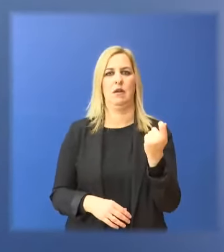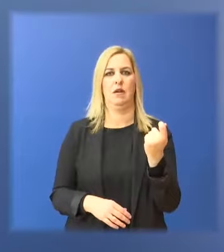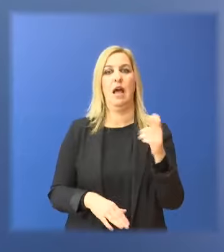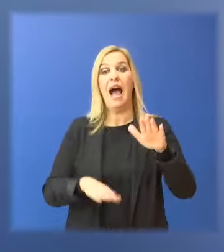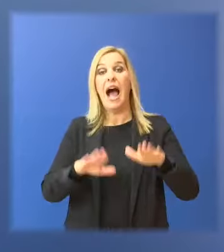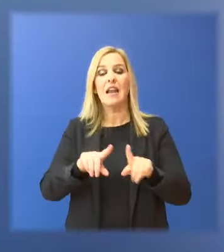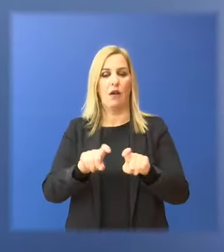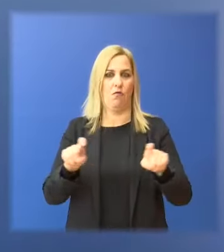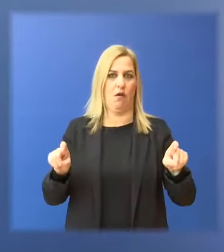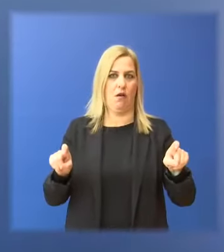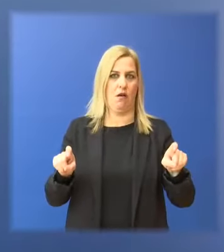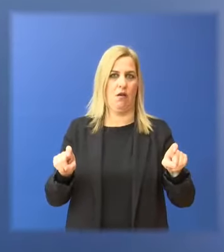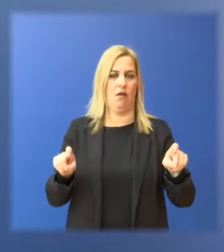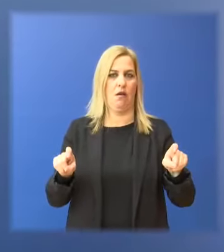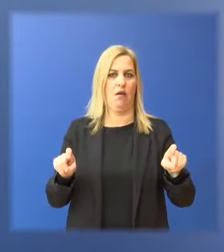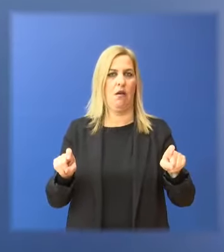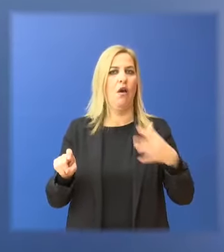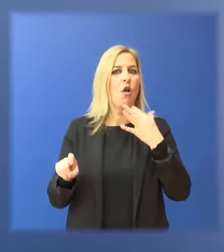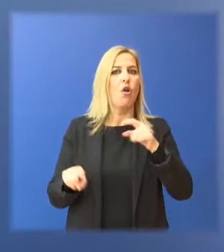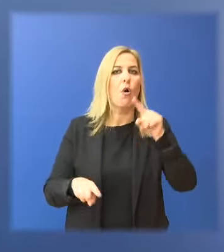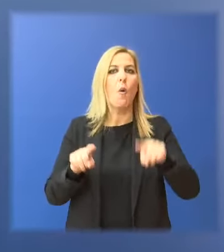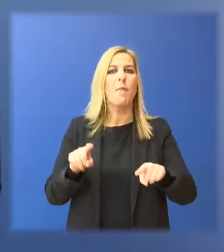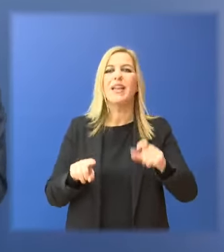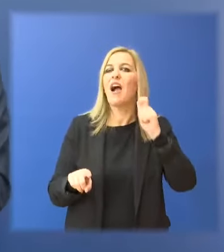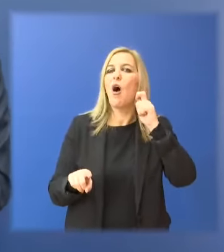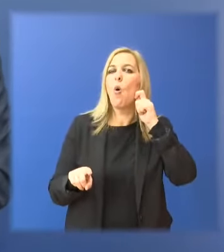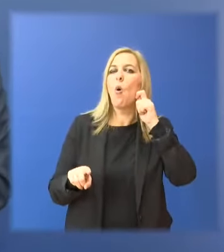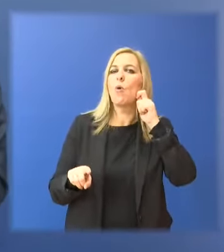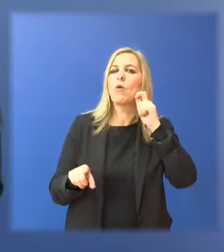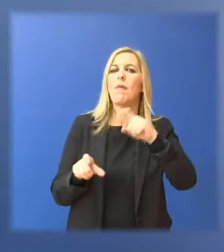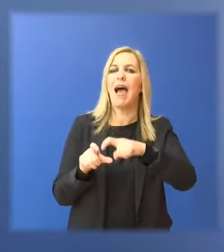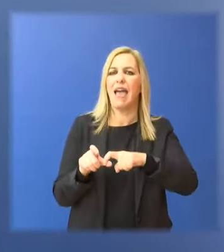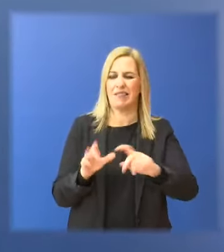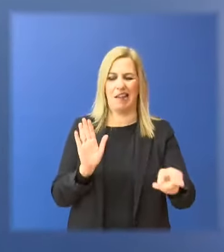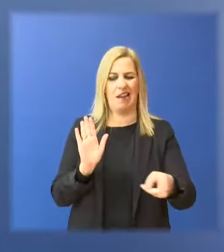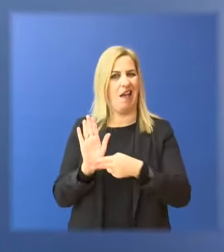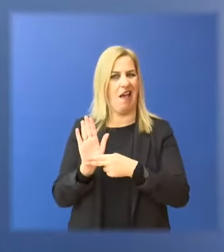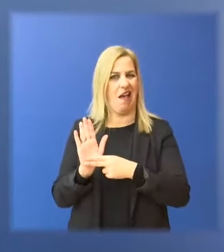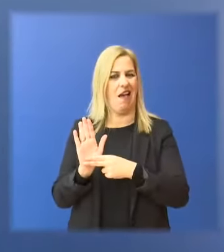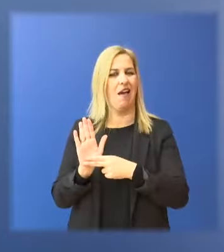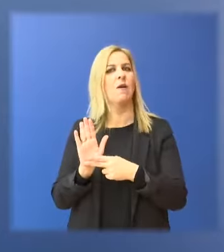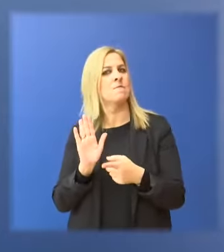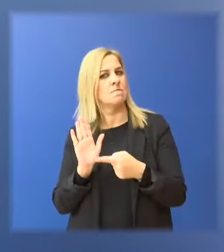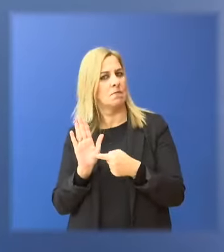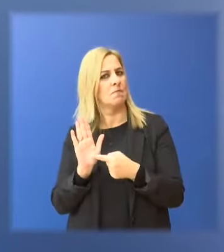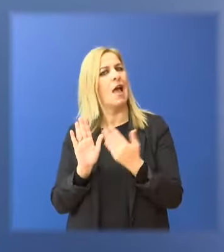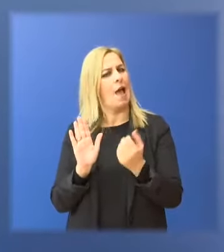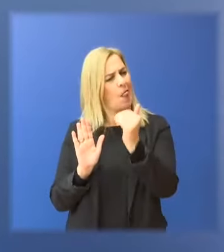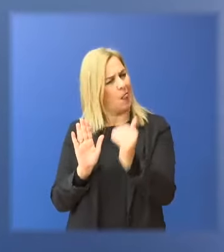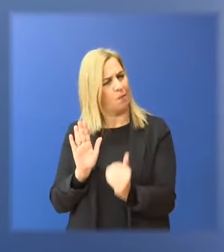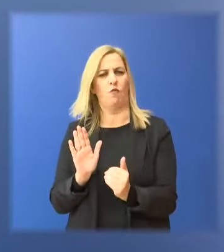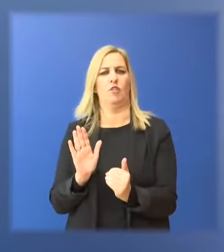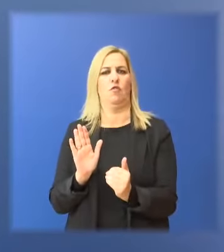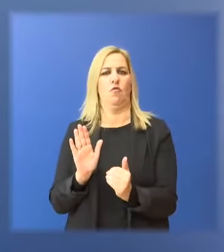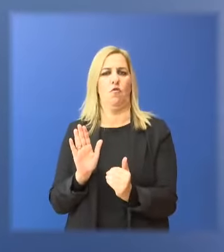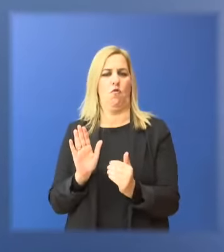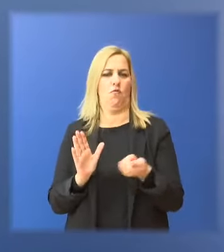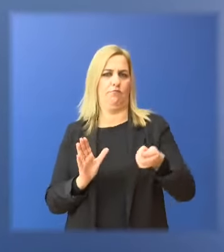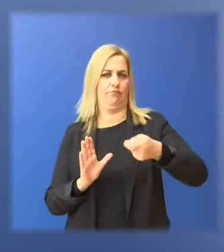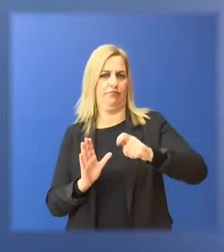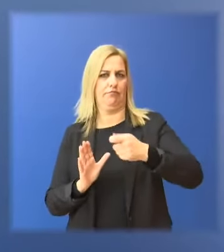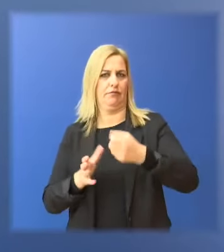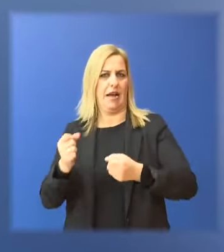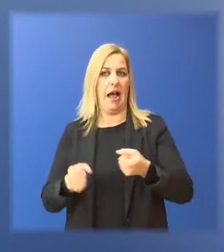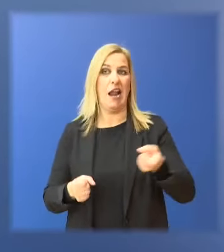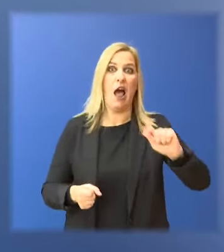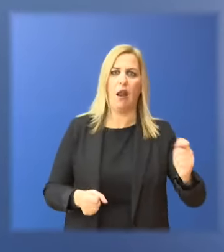γιατί κάποιες ταμπέλες, κάποιες ετικέτες, στο πλαίσιο και του ανταγωνισμού, είχαν φθηνότερα το βρεφικό γάλα από